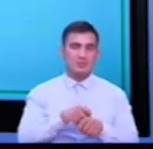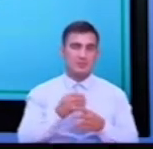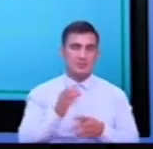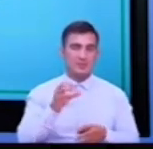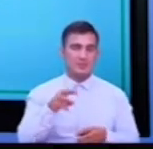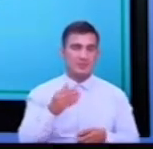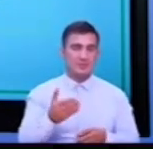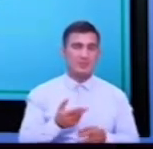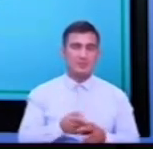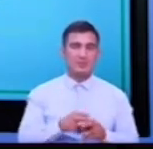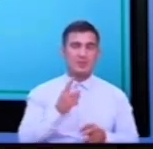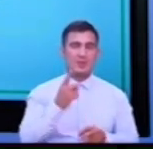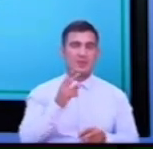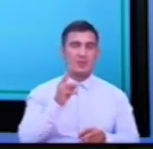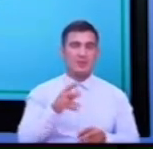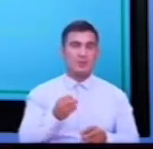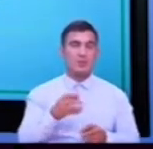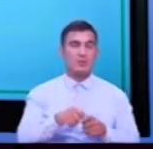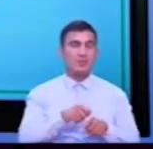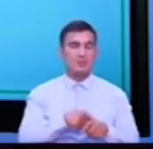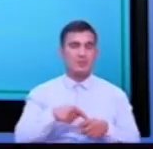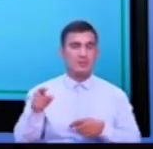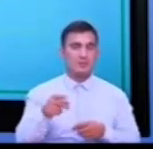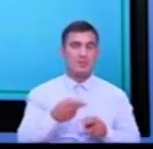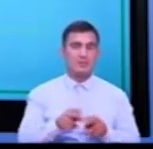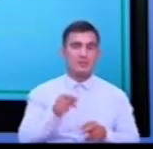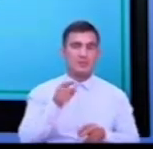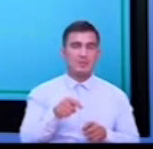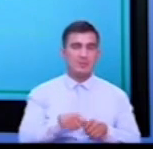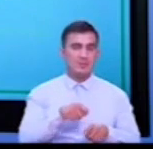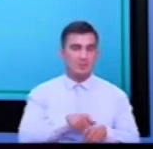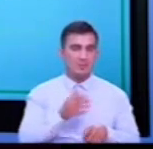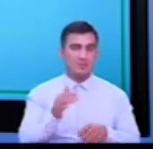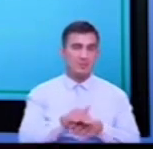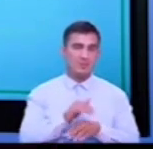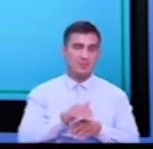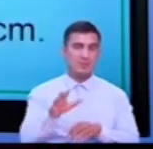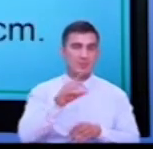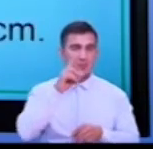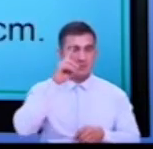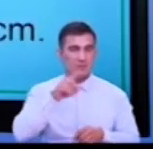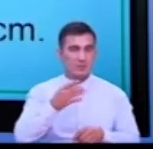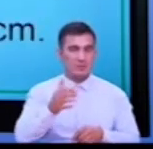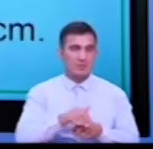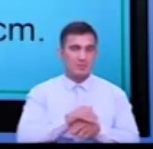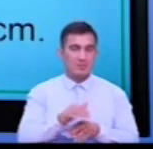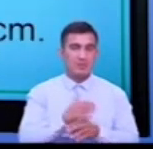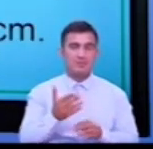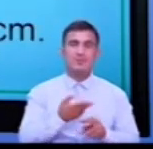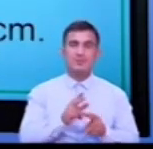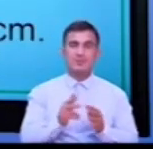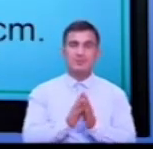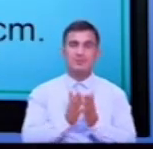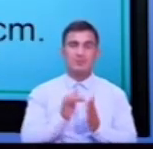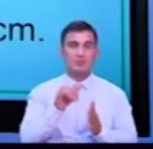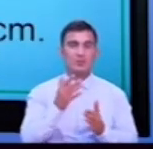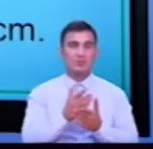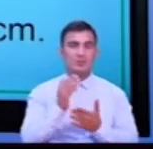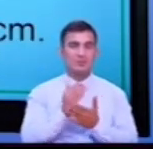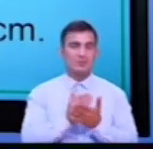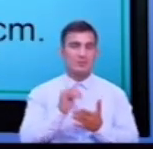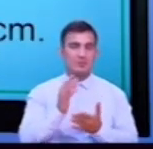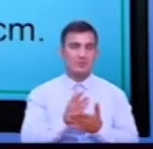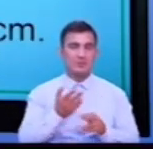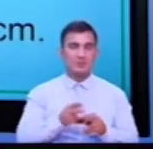1 kilometr necha metr edi? Barakalla, 1000 metr. Mana eslab oldik. Endi esa darsligingizdagi masalalarga o'tishimiz